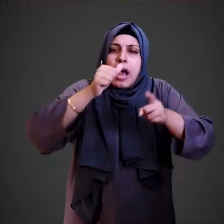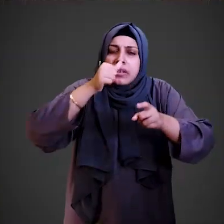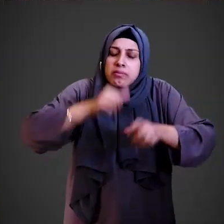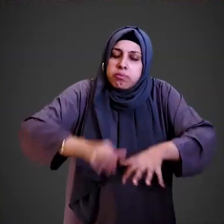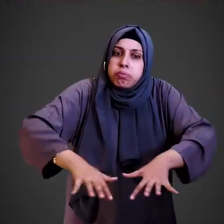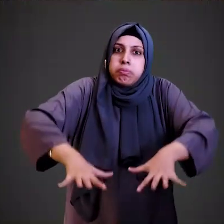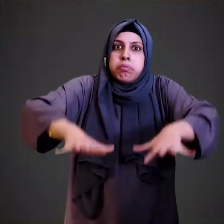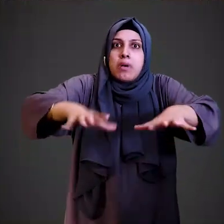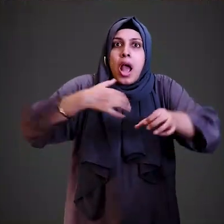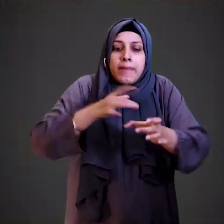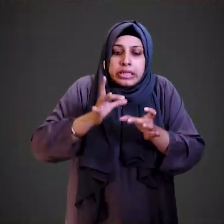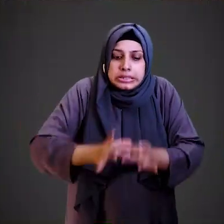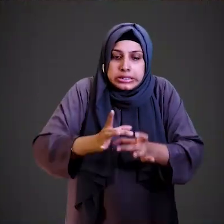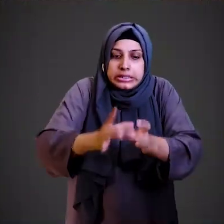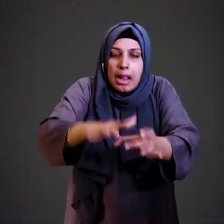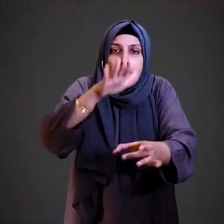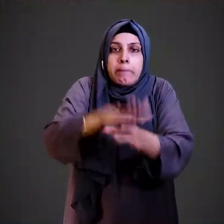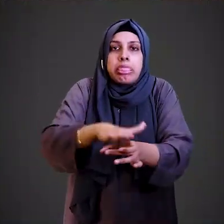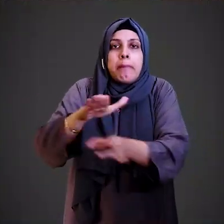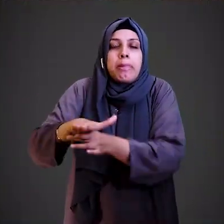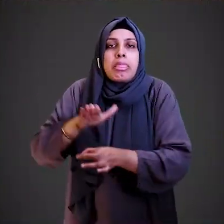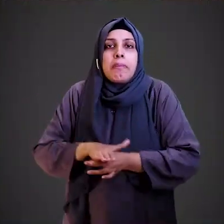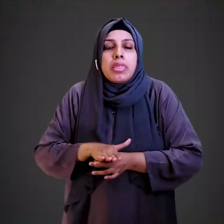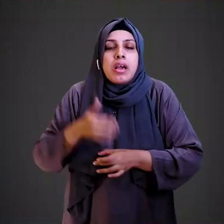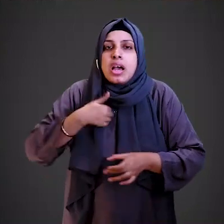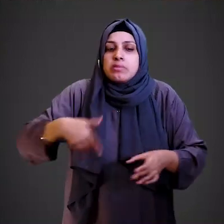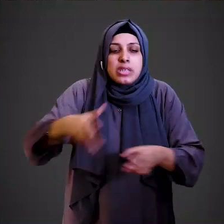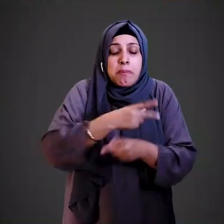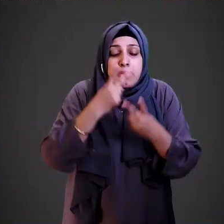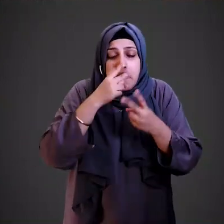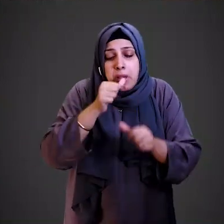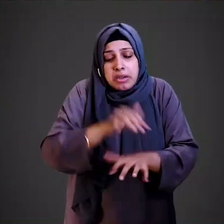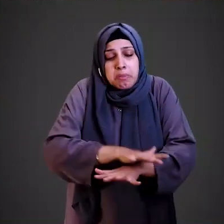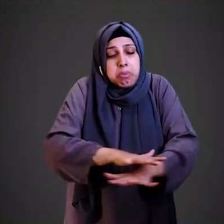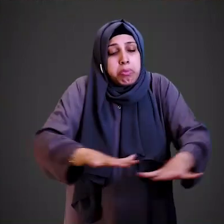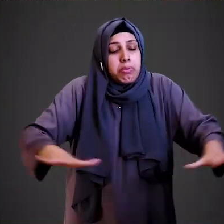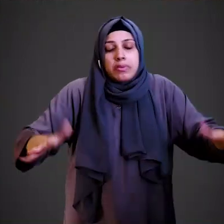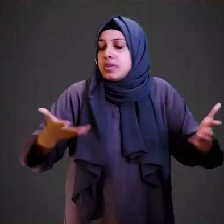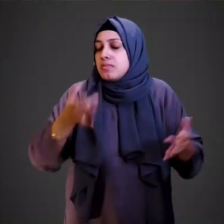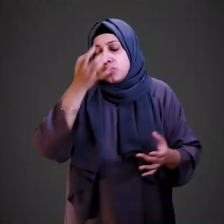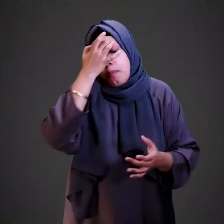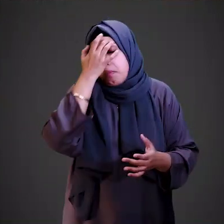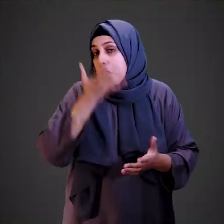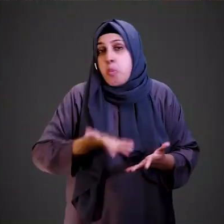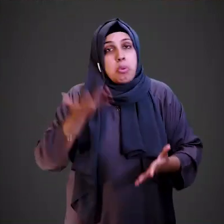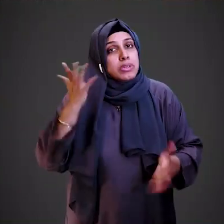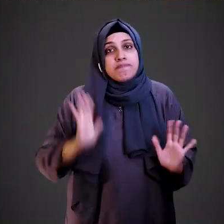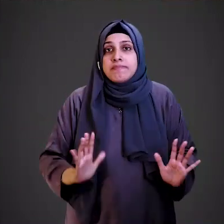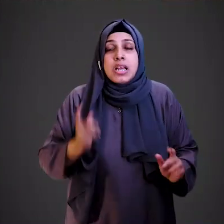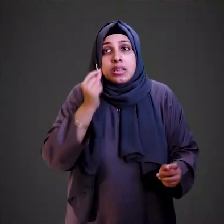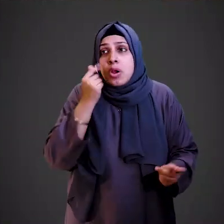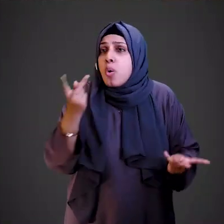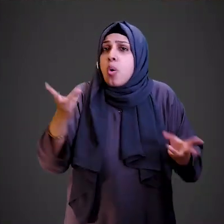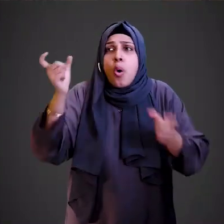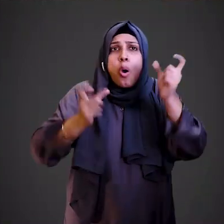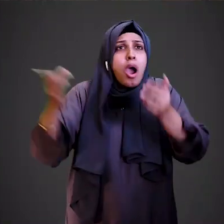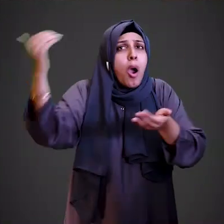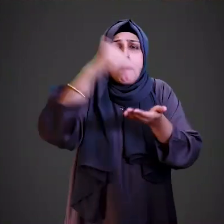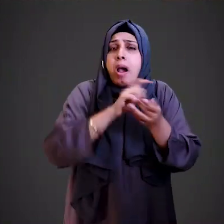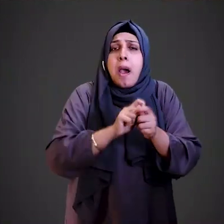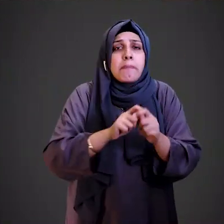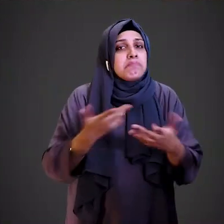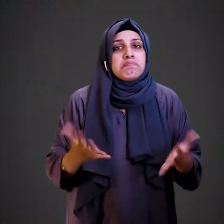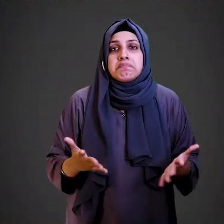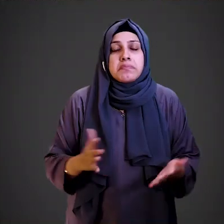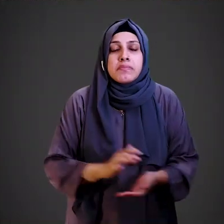है, नालियाँ बंद हो जाती हैं, वो पानी नालियों का घर के सामने जमा हो जाता है, जिसका कोई इस काम वगैरह इन्होंने सही नहीं